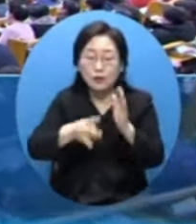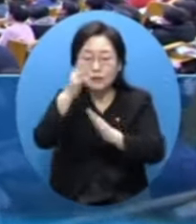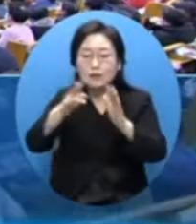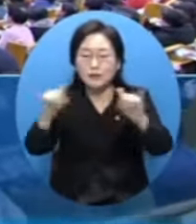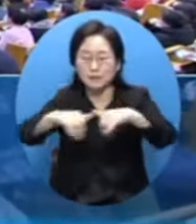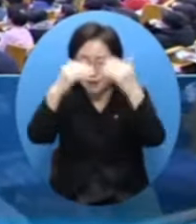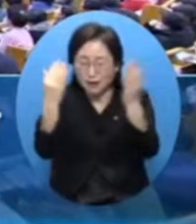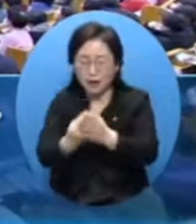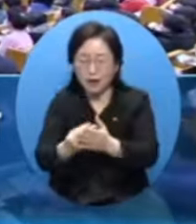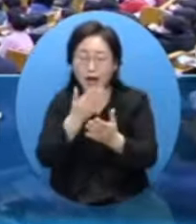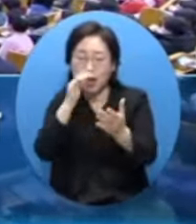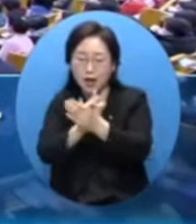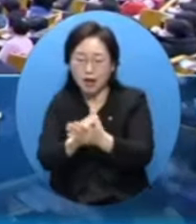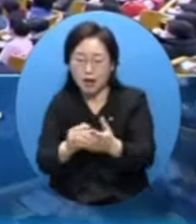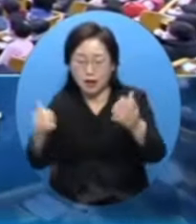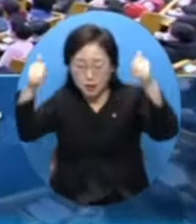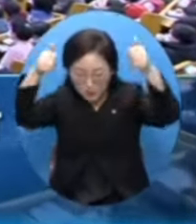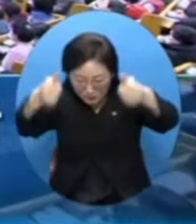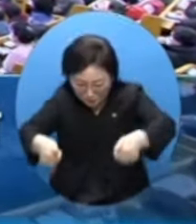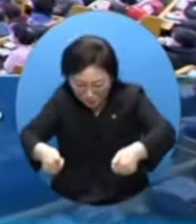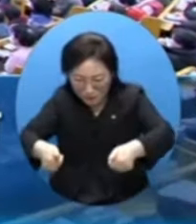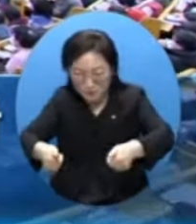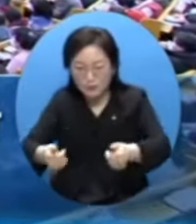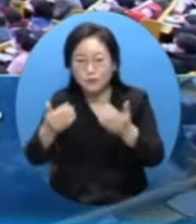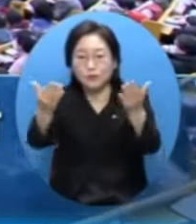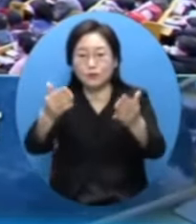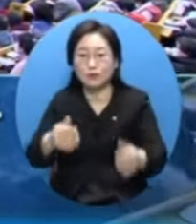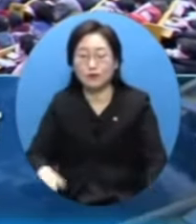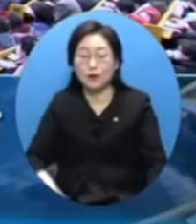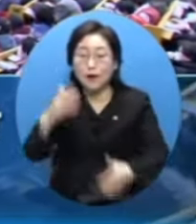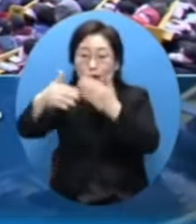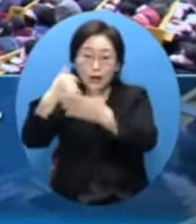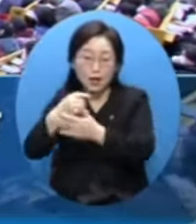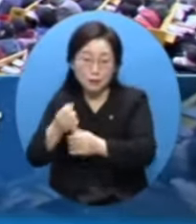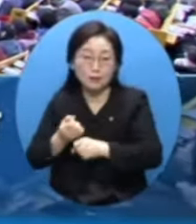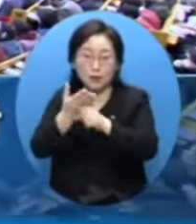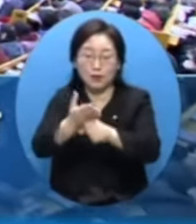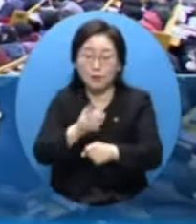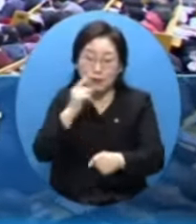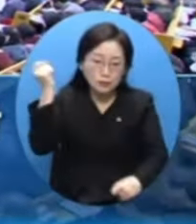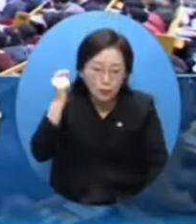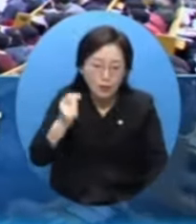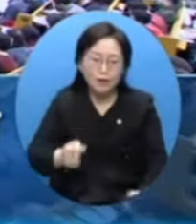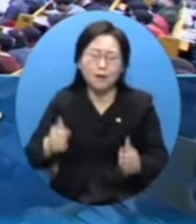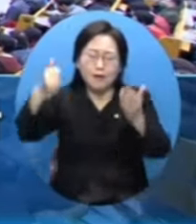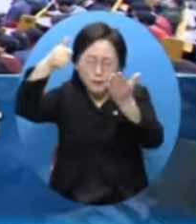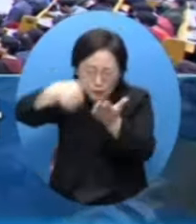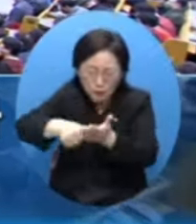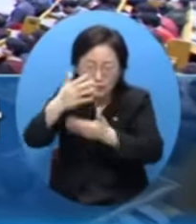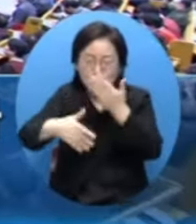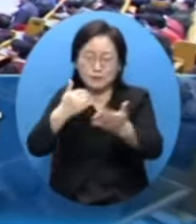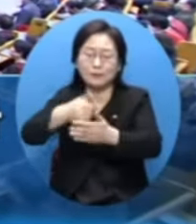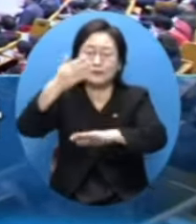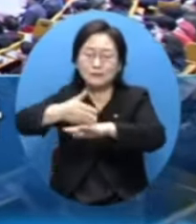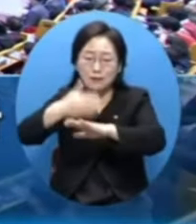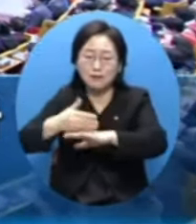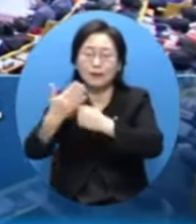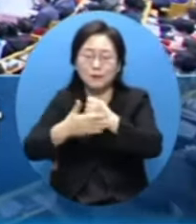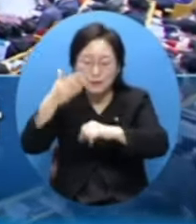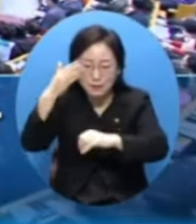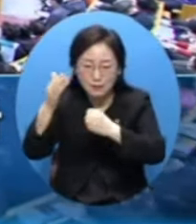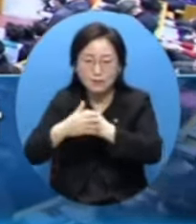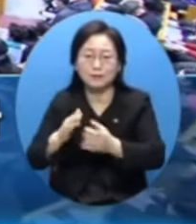주민들도 야훼 앞에 엎드려 야훼께 경배하고 이 말씀을 듣고 하나님 앞에 엎드렸습니다. 하나님께 감사합니다 엎드렸습니다. 그리고